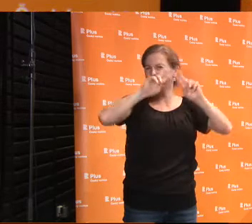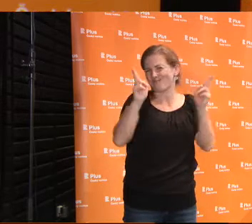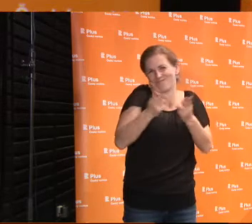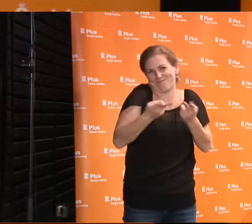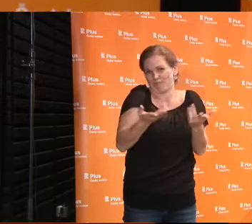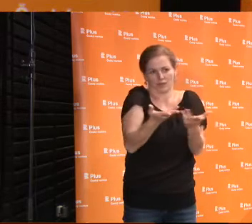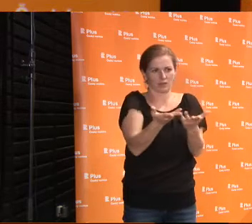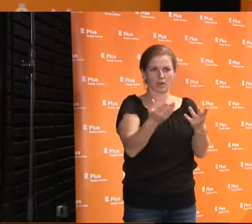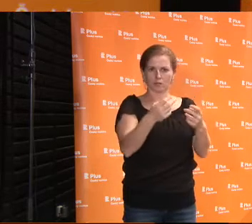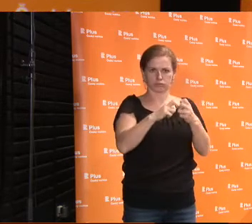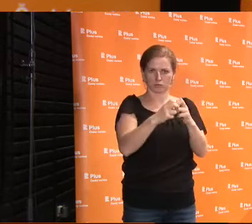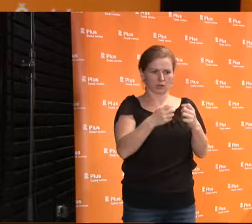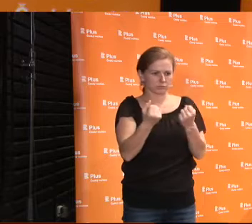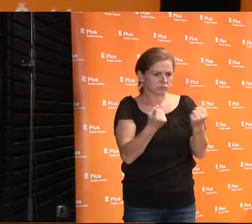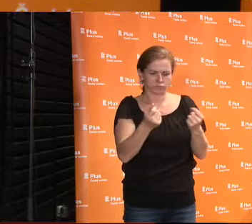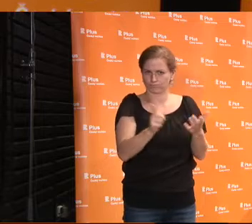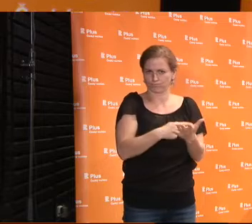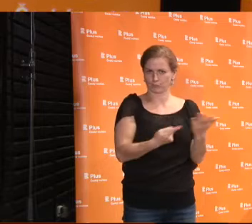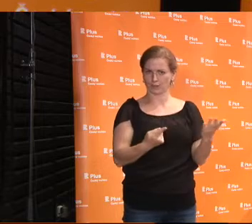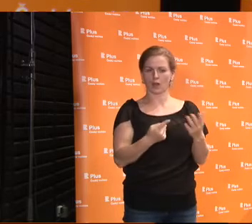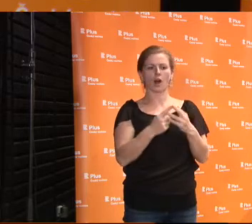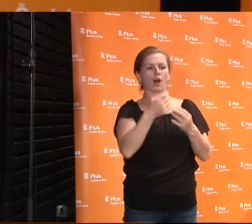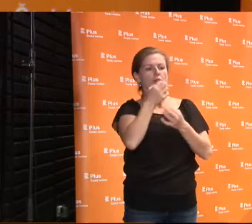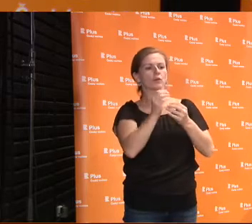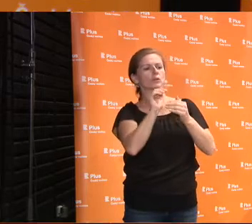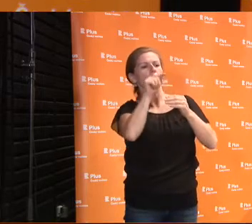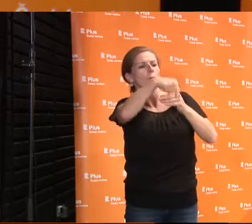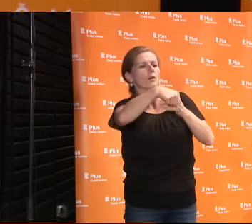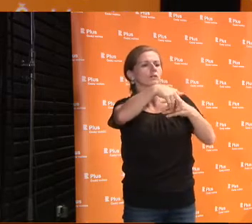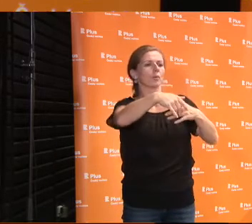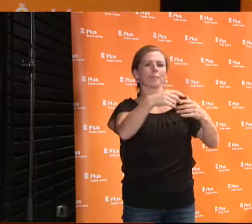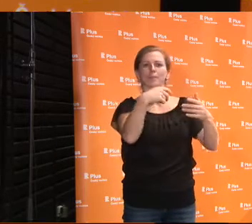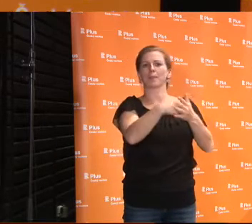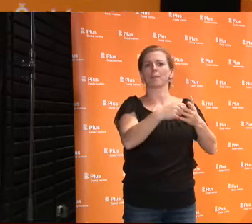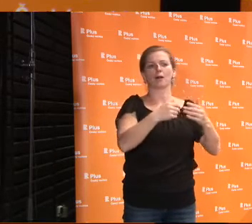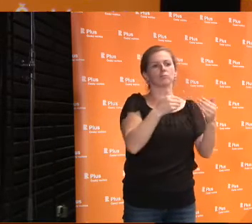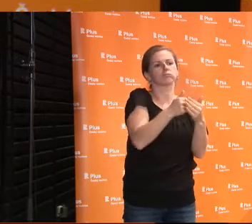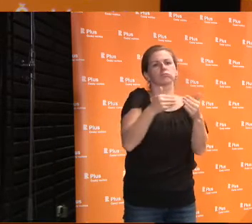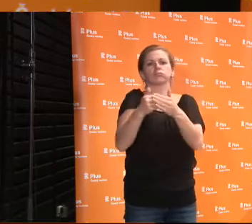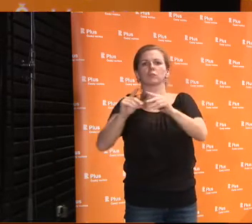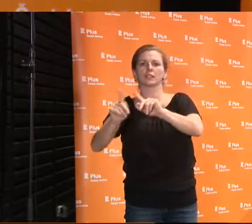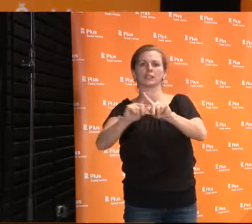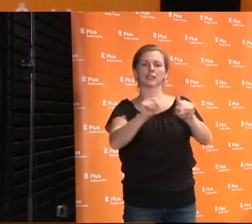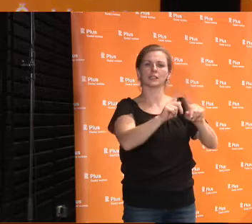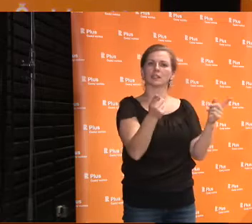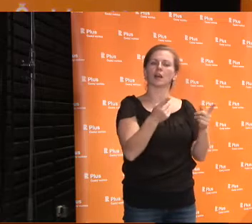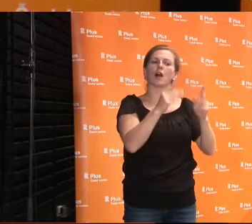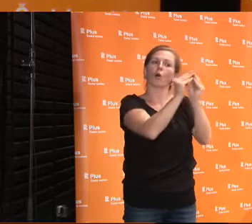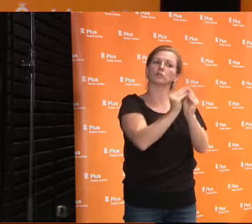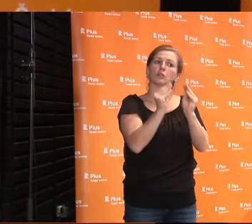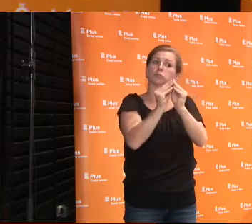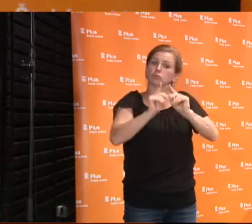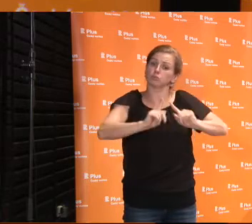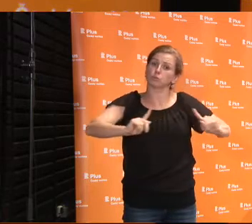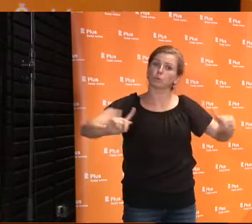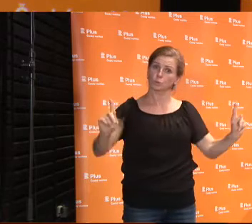tím informatickým myšlením se skrývá řada, řekněme, dost odlišných přístupů a dost odlišných konceptů, které v